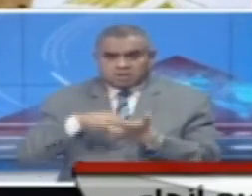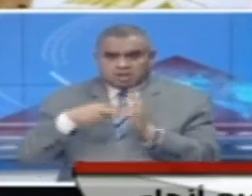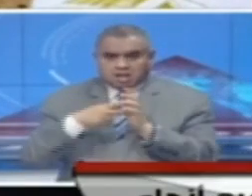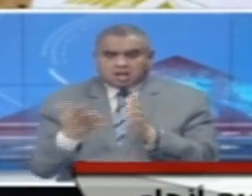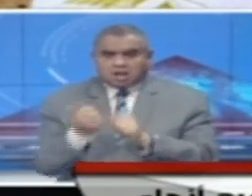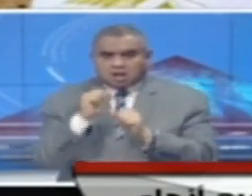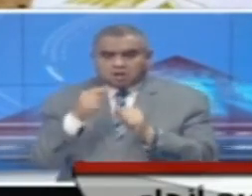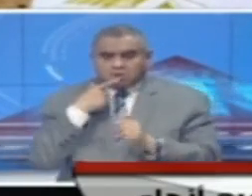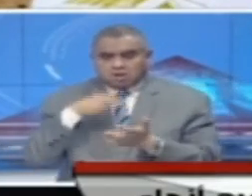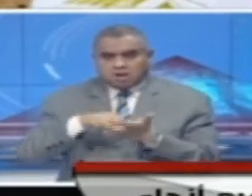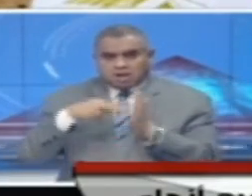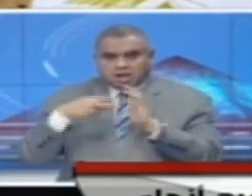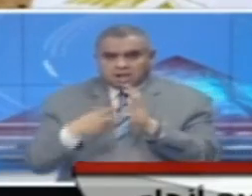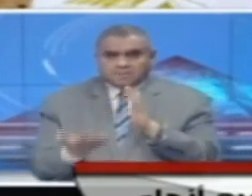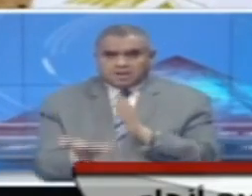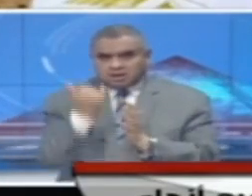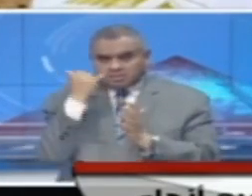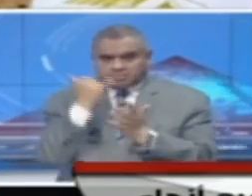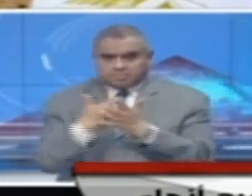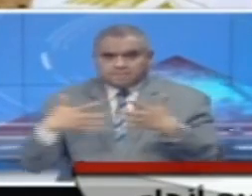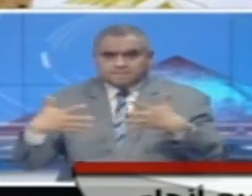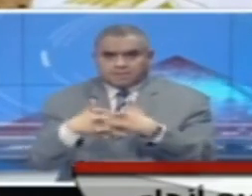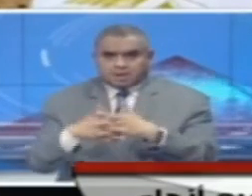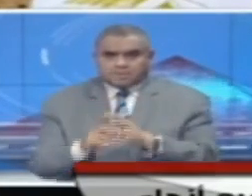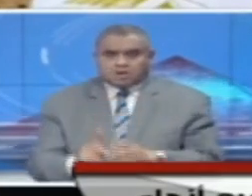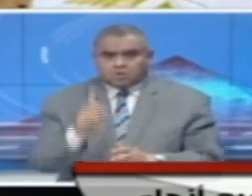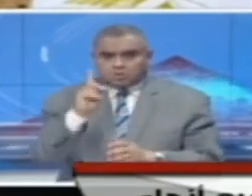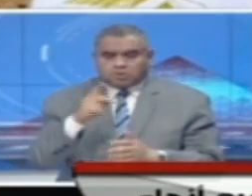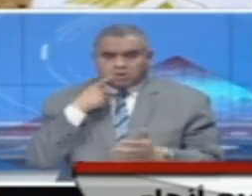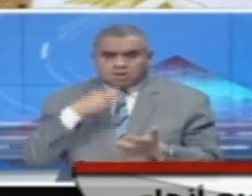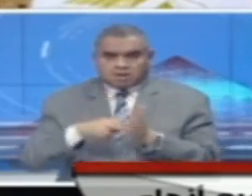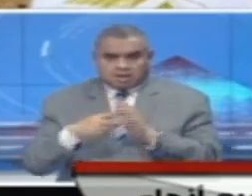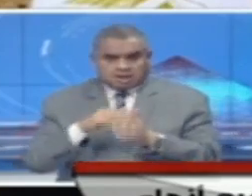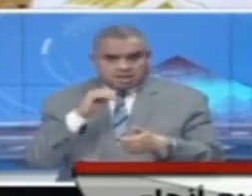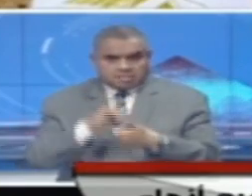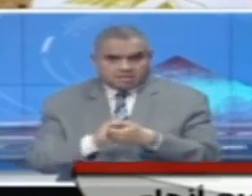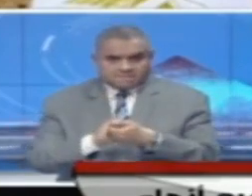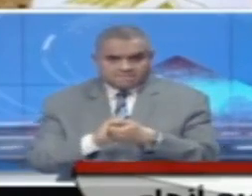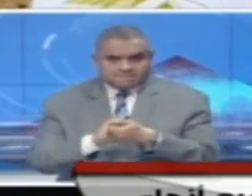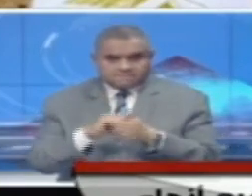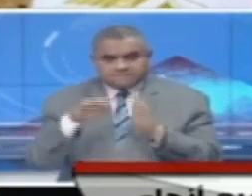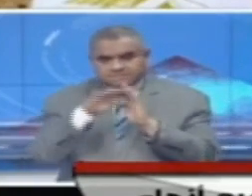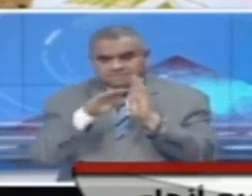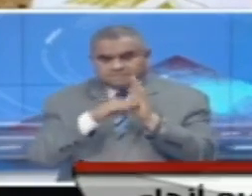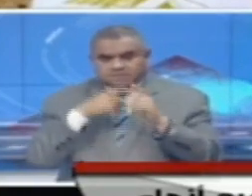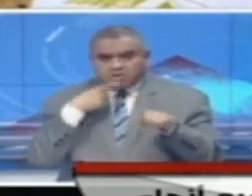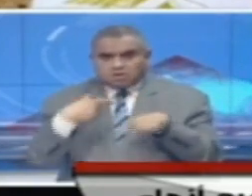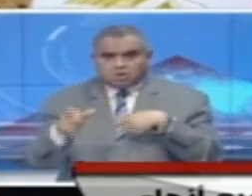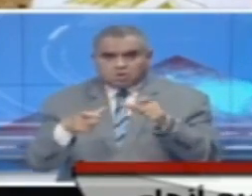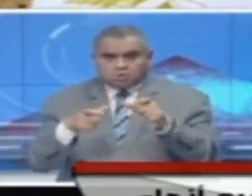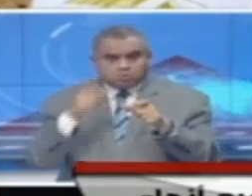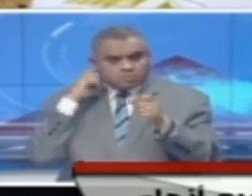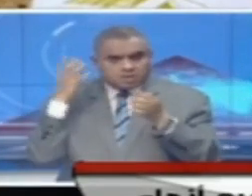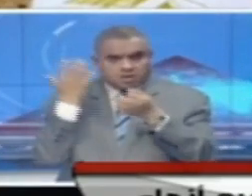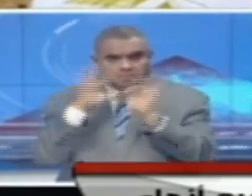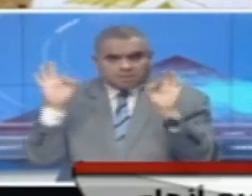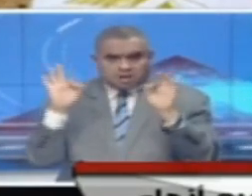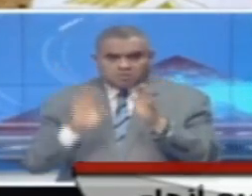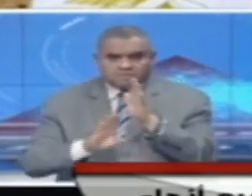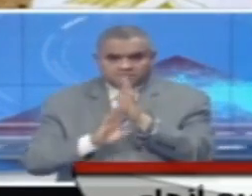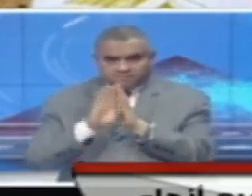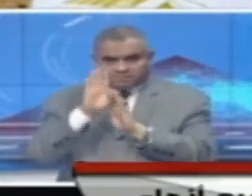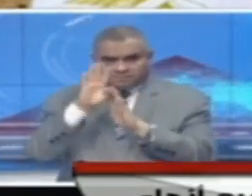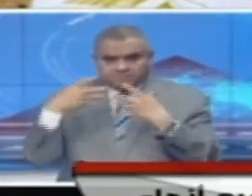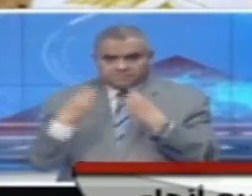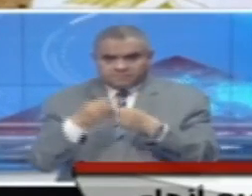الذي اخترناه معا، من خلال تنفيذ رؤية استراتيجية شاملة